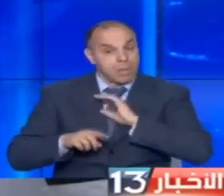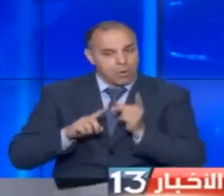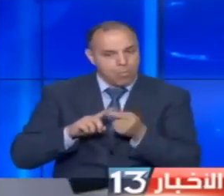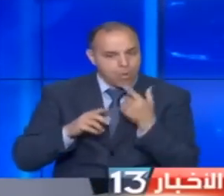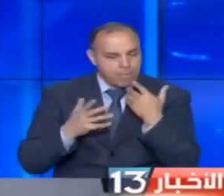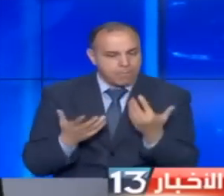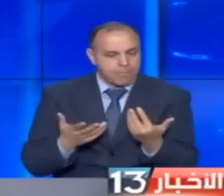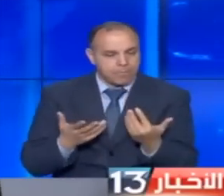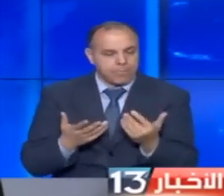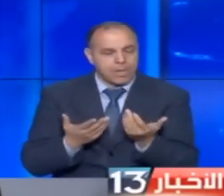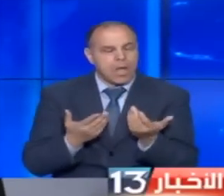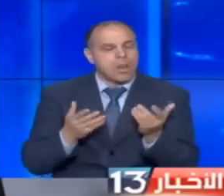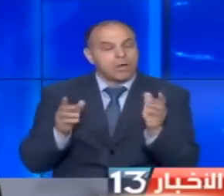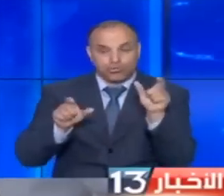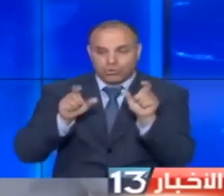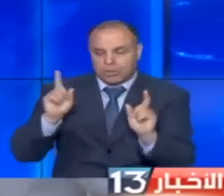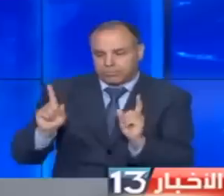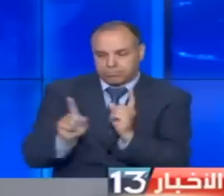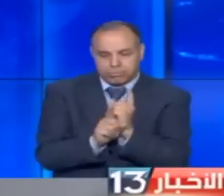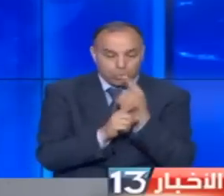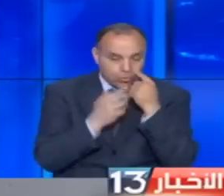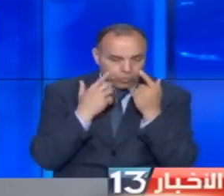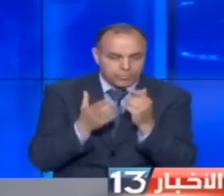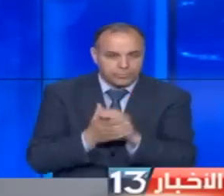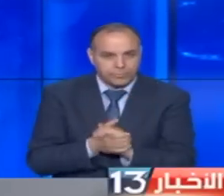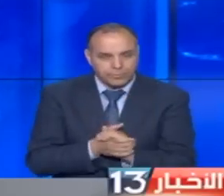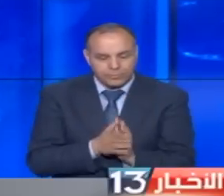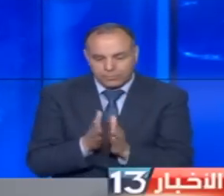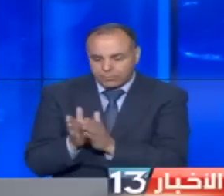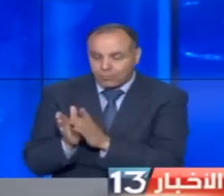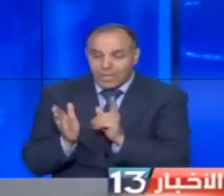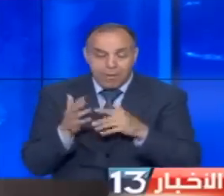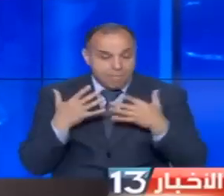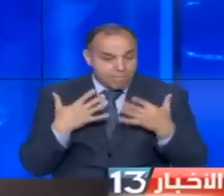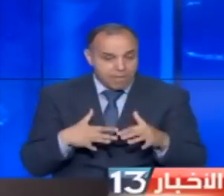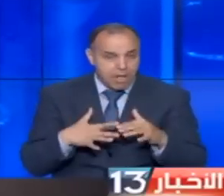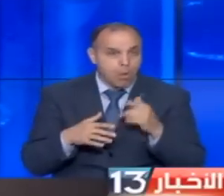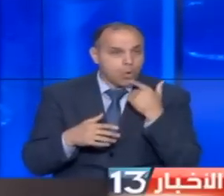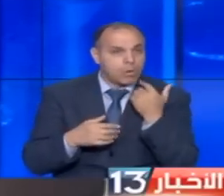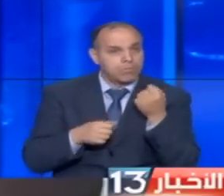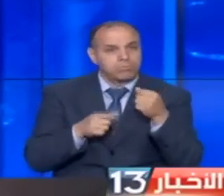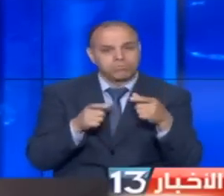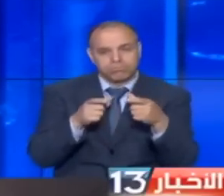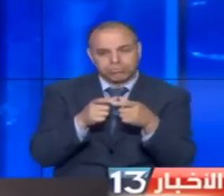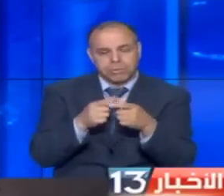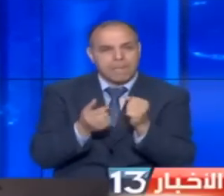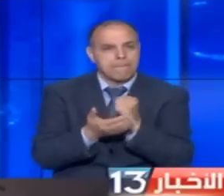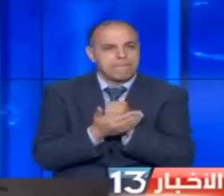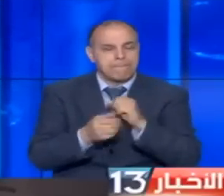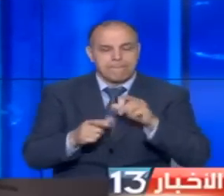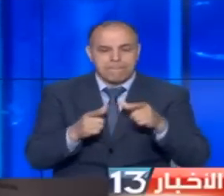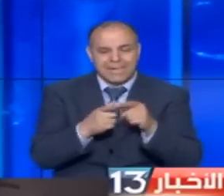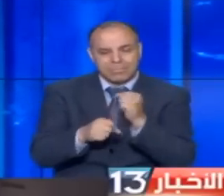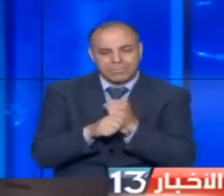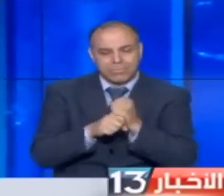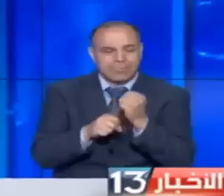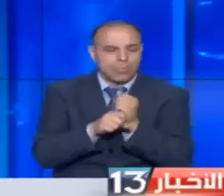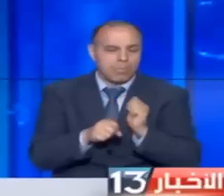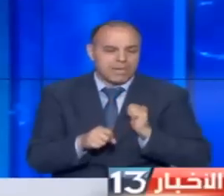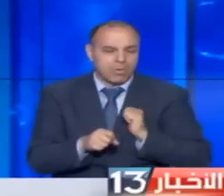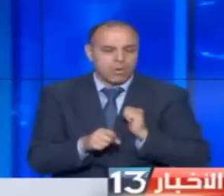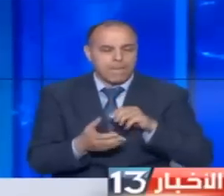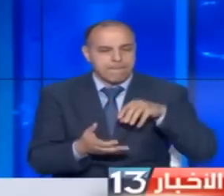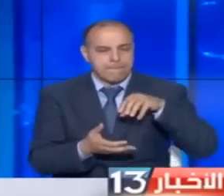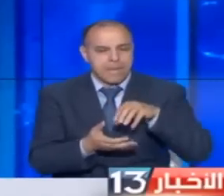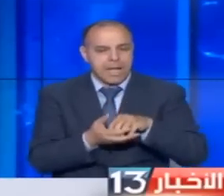اللي هو انه القرب الناس وقد تبدا بالمناسبه بعض ادوات ي مكتب التشغيل والعمل المستقل في مقر البلديه